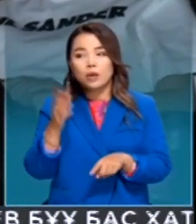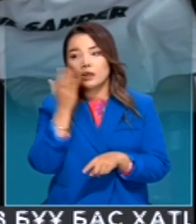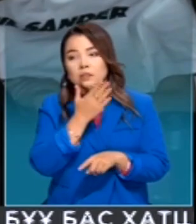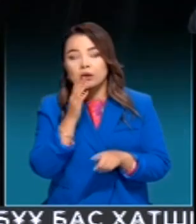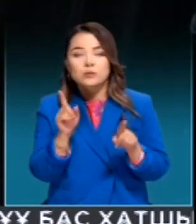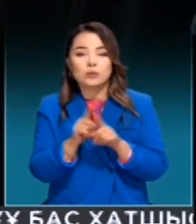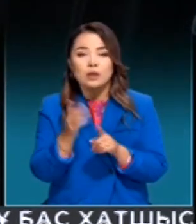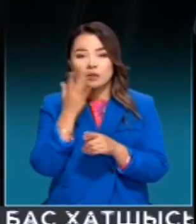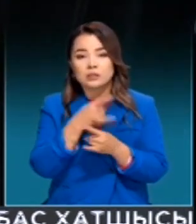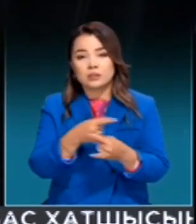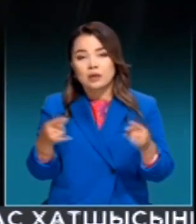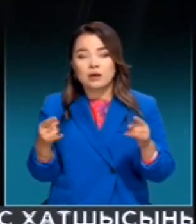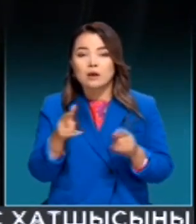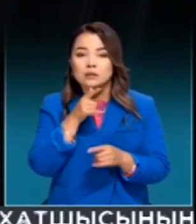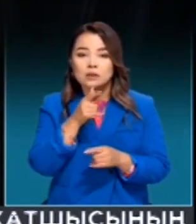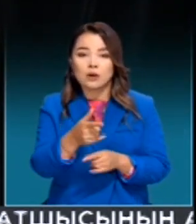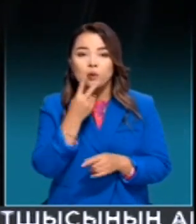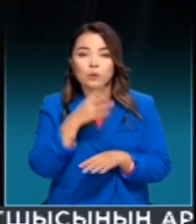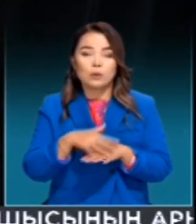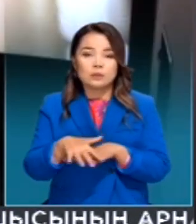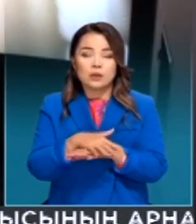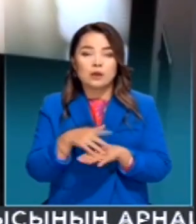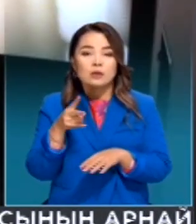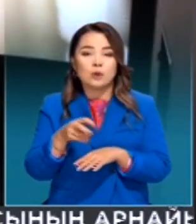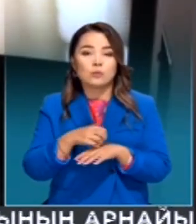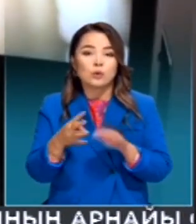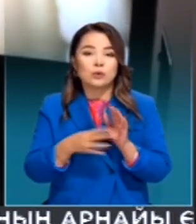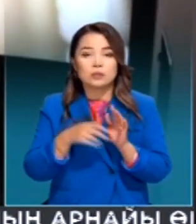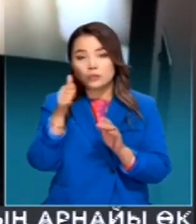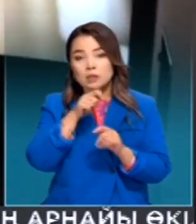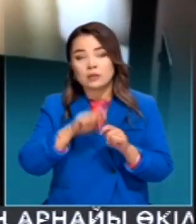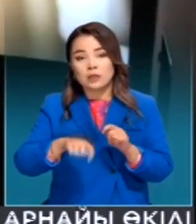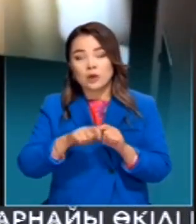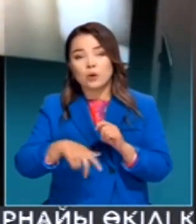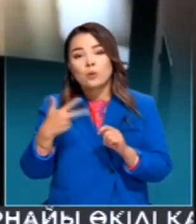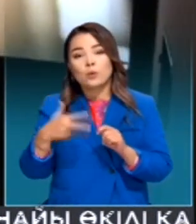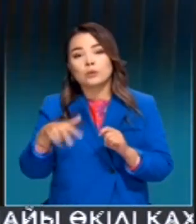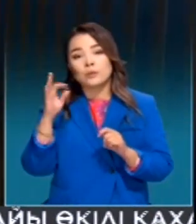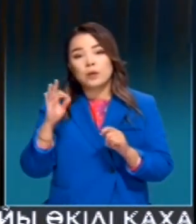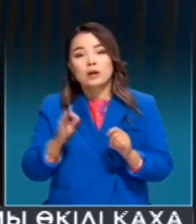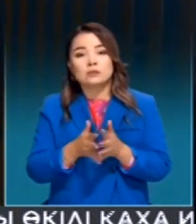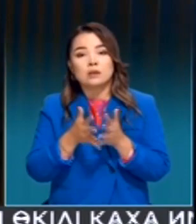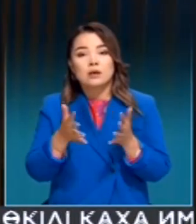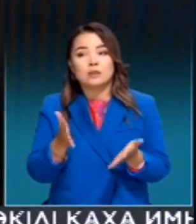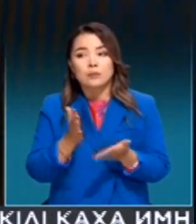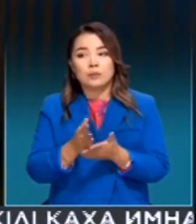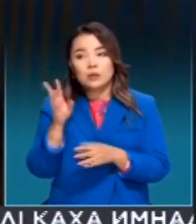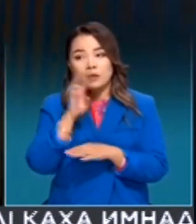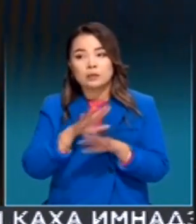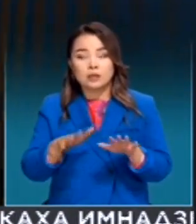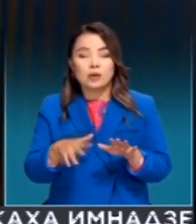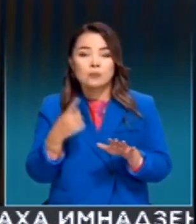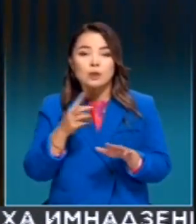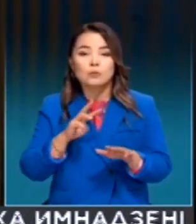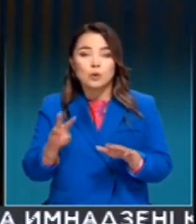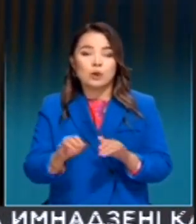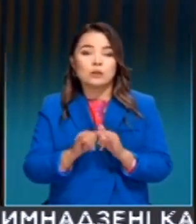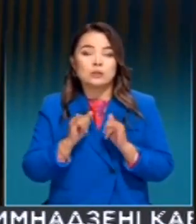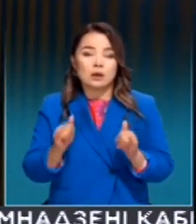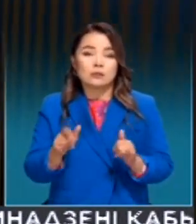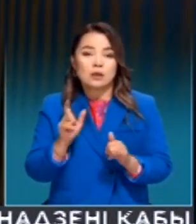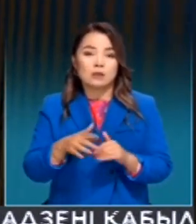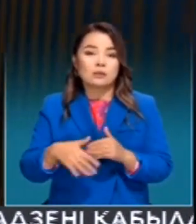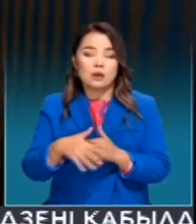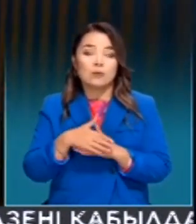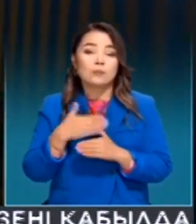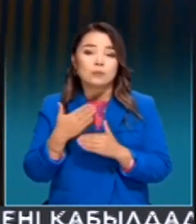фильмдерді кинотеатрларға келіп тамашалайтындар саны 2019 жылмен салыстырғанда 30%-ға артқан. Былтыр еліміз бойынша 1 миллионнан астам адам